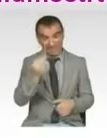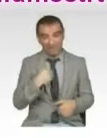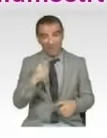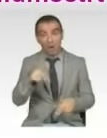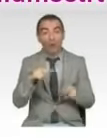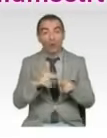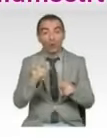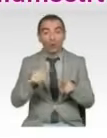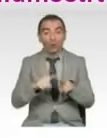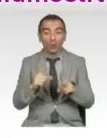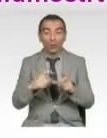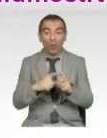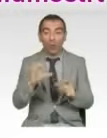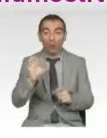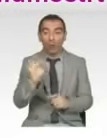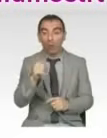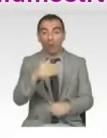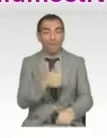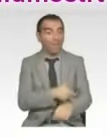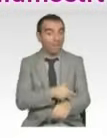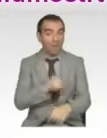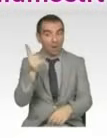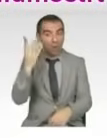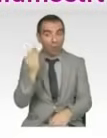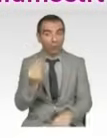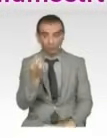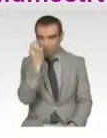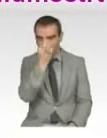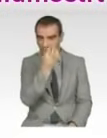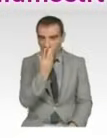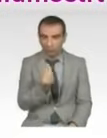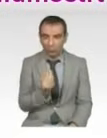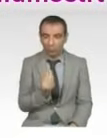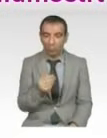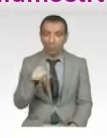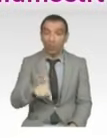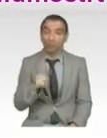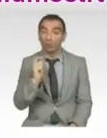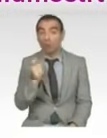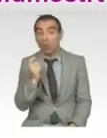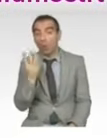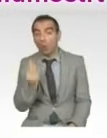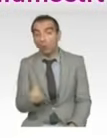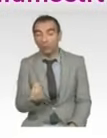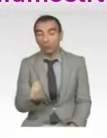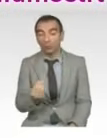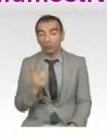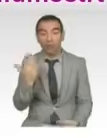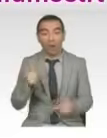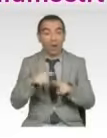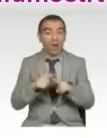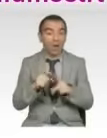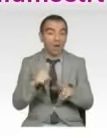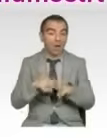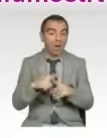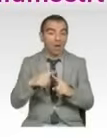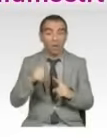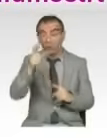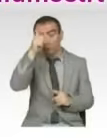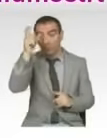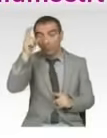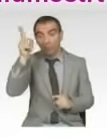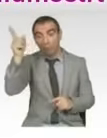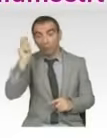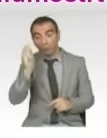Kongo'da olsaydı daha mı kolay olurdu? Yoksa daha mı zor olurdu? Adetleri daha mı şey? Hı-hı. Türkiye'de şimdi